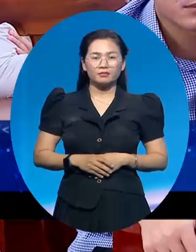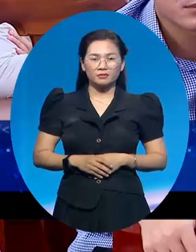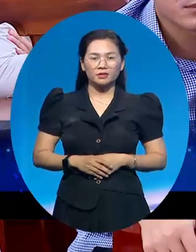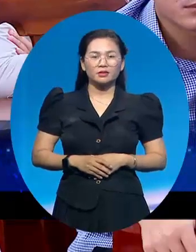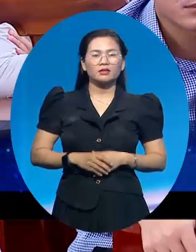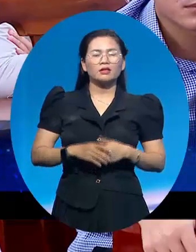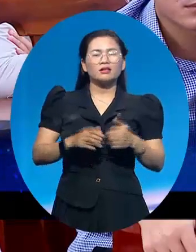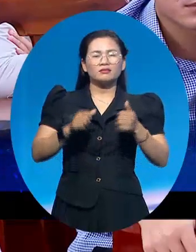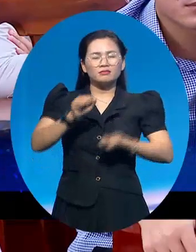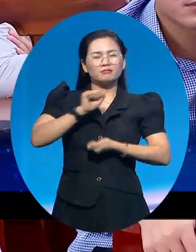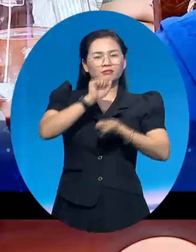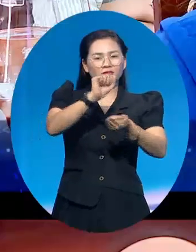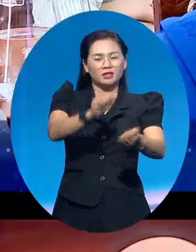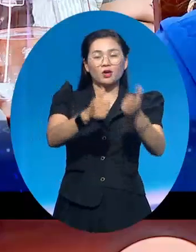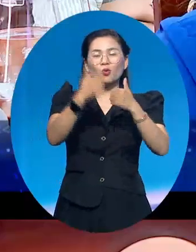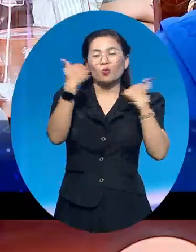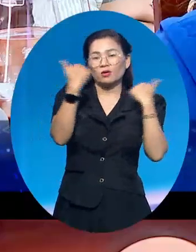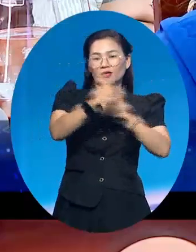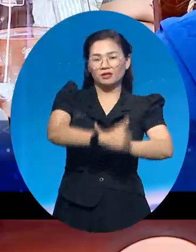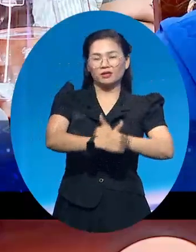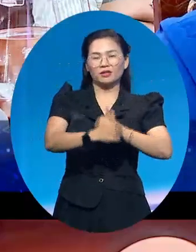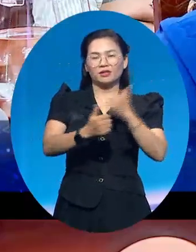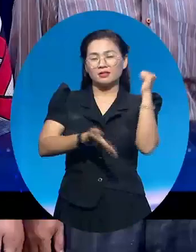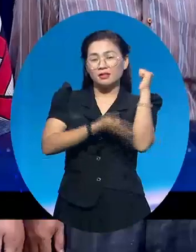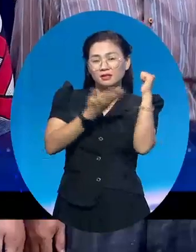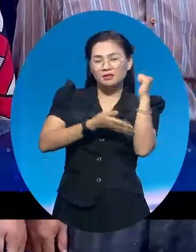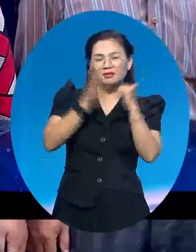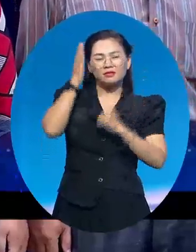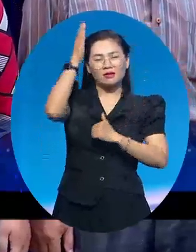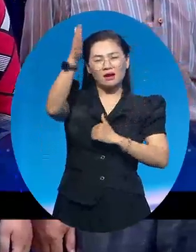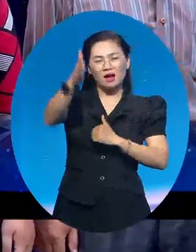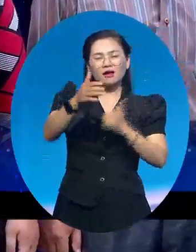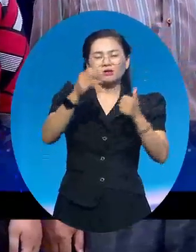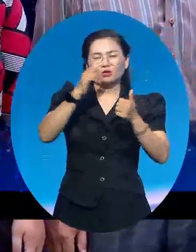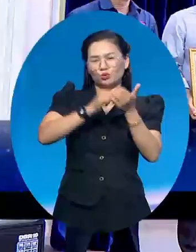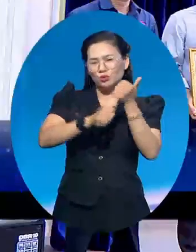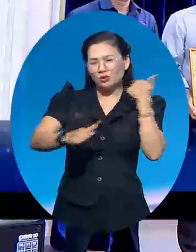Trao giải cuộc thi Tiếp bước truyền thống xây dựng tương lai lần 2.